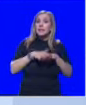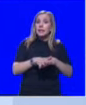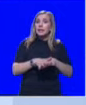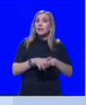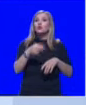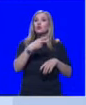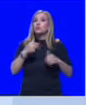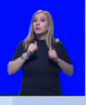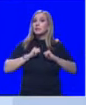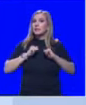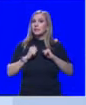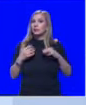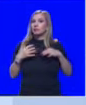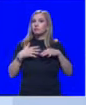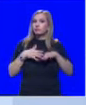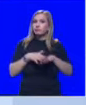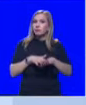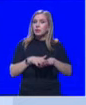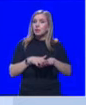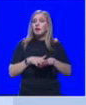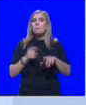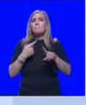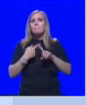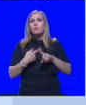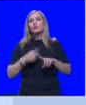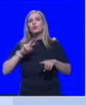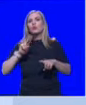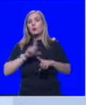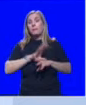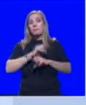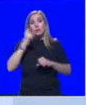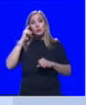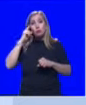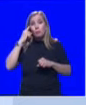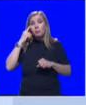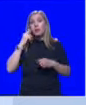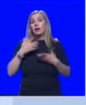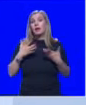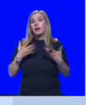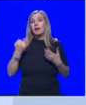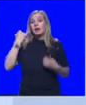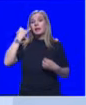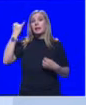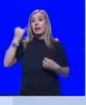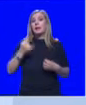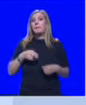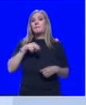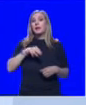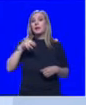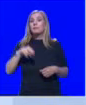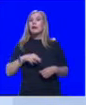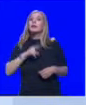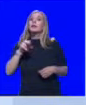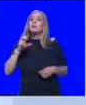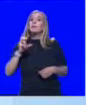сигурност. Имаше други идеи безумни на това правителство и на тази на партиите от сглобката ПП, ДБ,